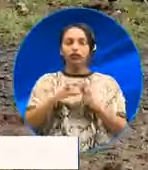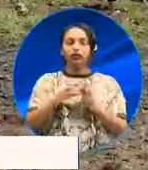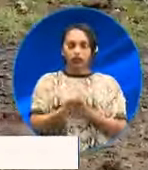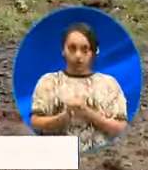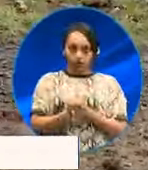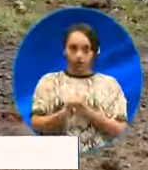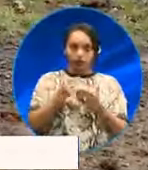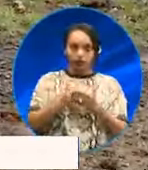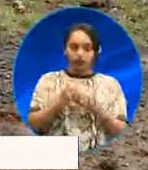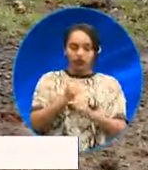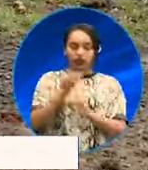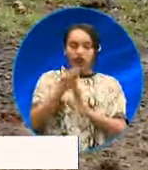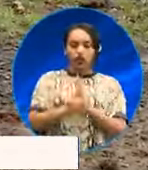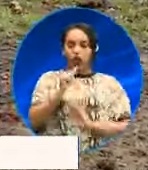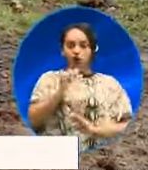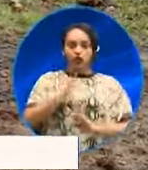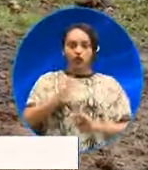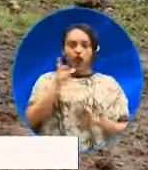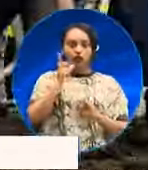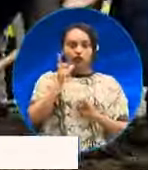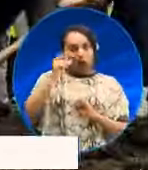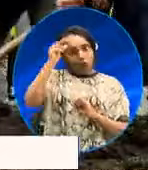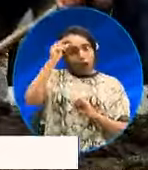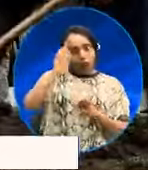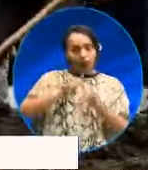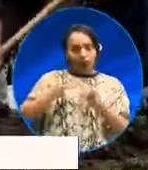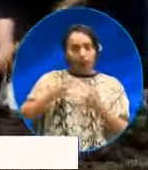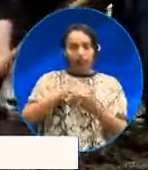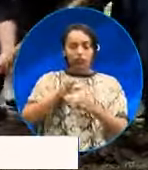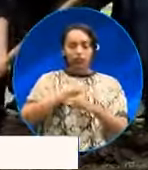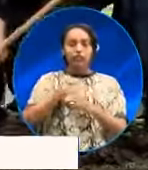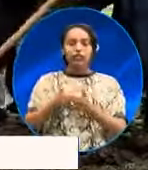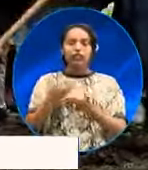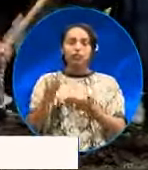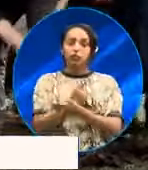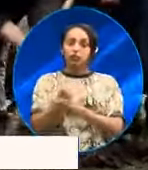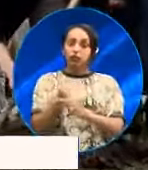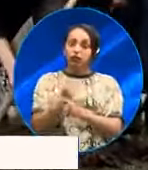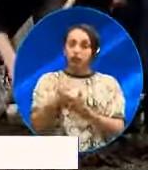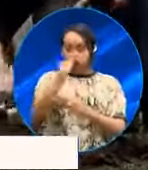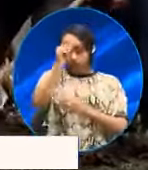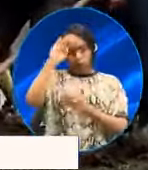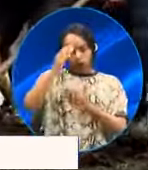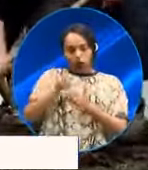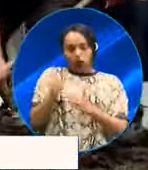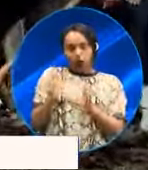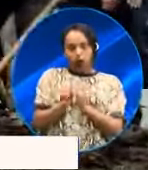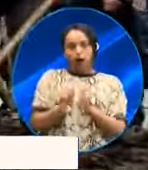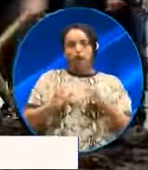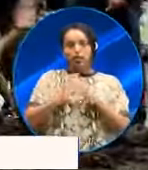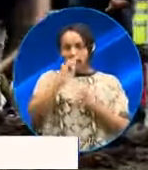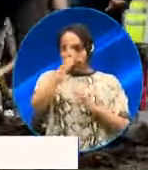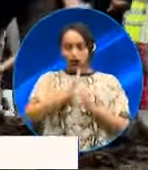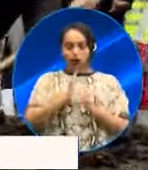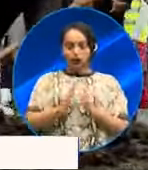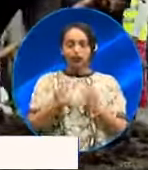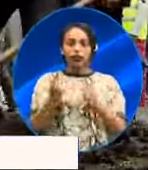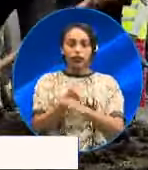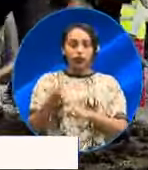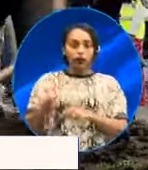ከተማ ዋና ስራ አስፈጻሚ ወይዘሪት ፈትያ መሐመድ በተለይ ከተማ ላይ በዚህ ተግባር መሰማራት የሰው ልጅን ከራሱ ጋር የሚያገናኝ የሰብአዊነት